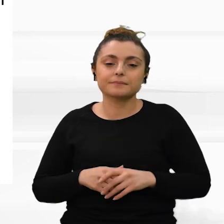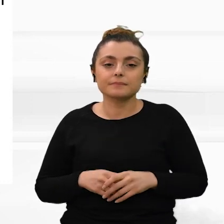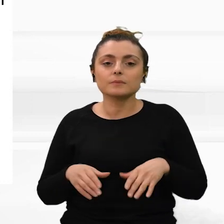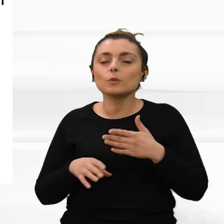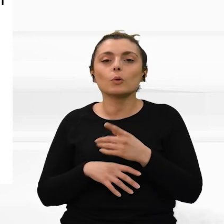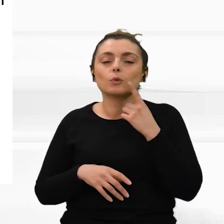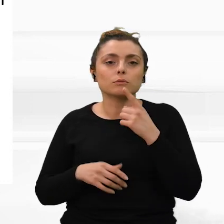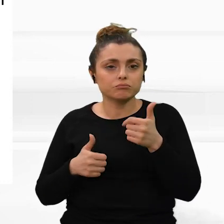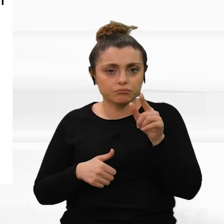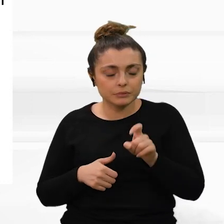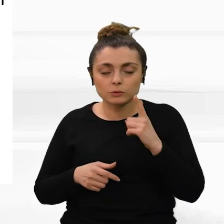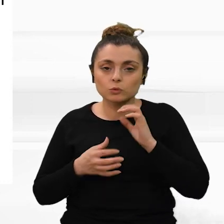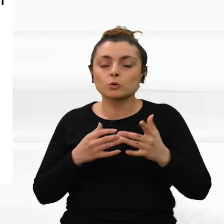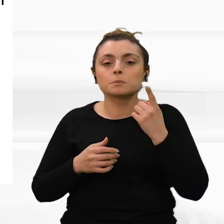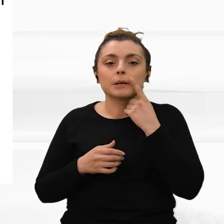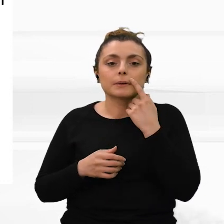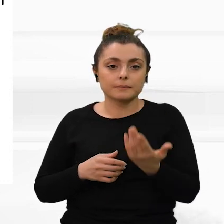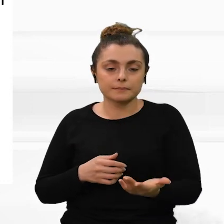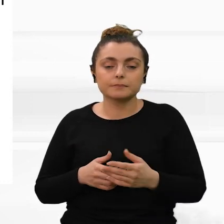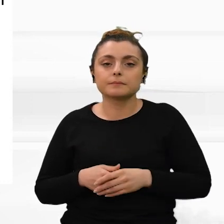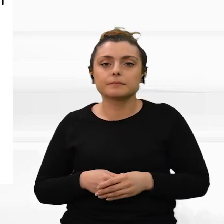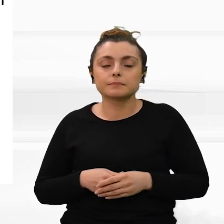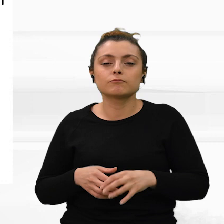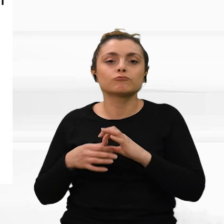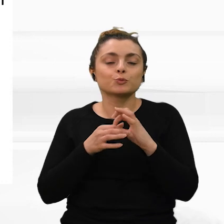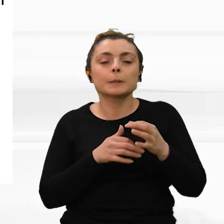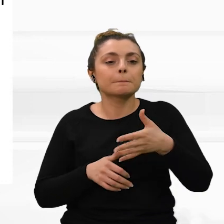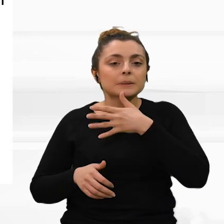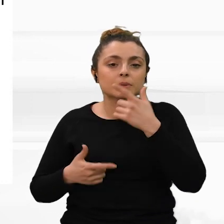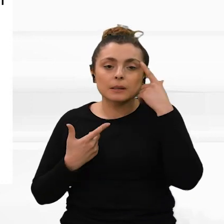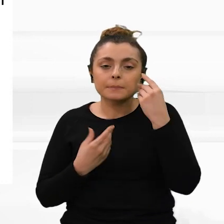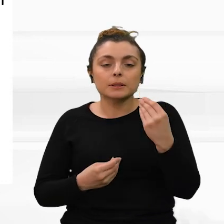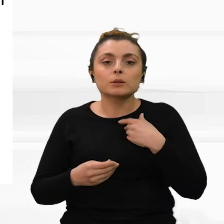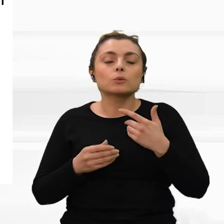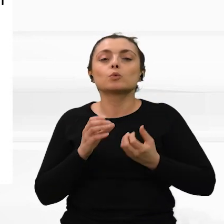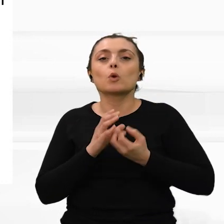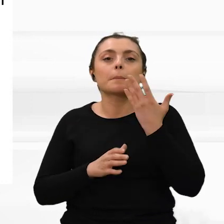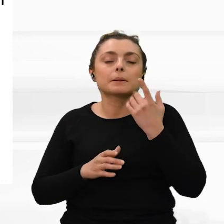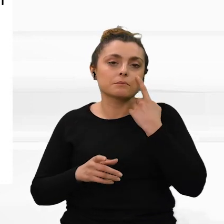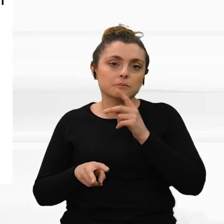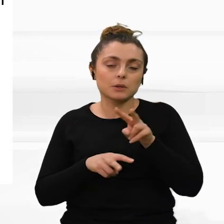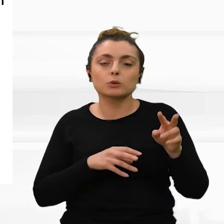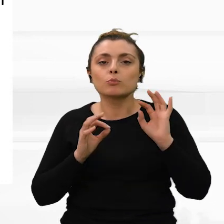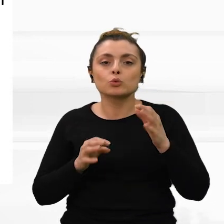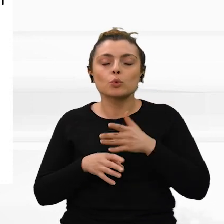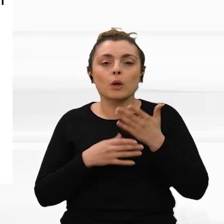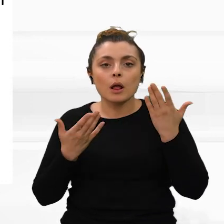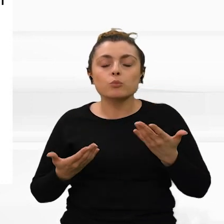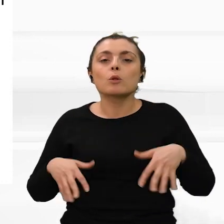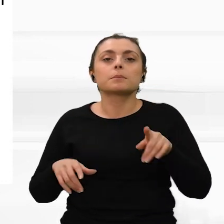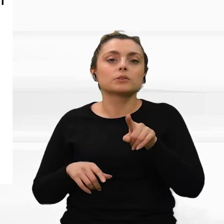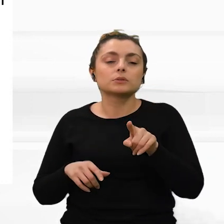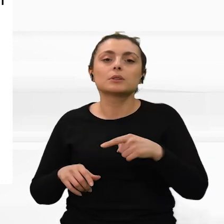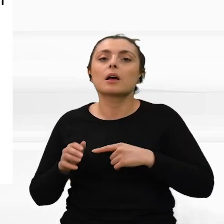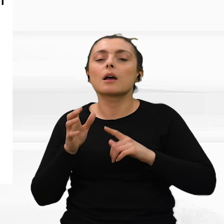doğru bilgi mümkün müdür şimdi sözümüzde geçelim parçada bilimsel bilginin domates bakış açısıyla mutlak doğru kabul